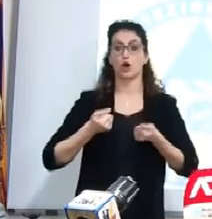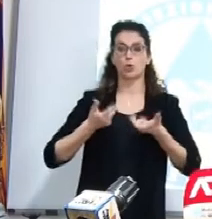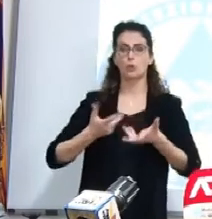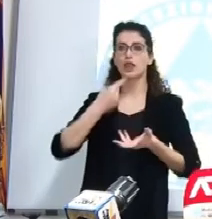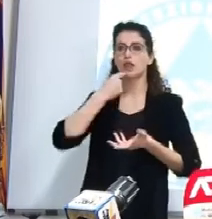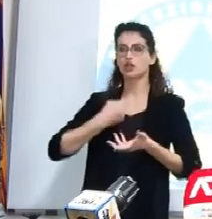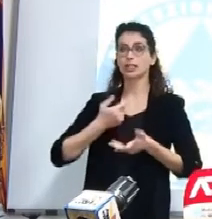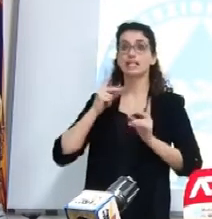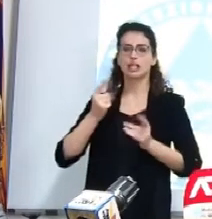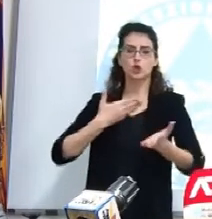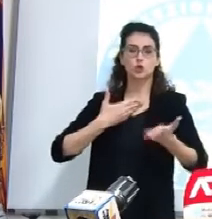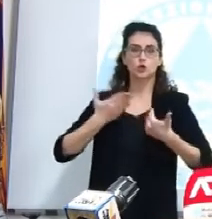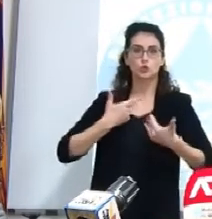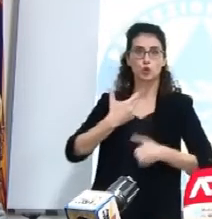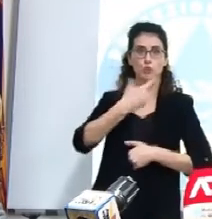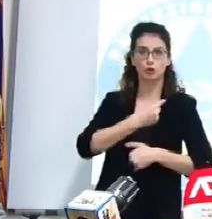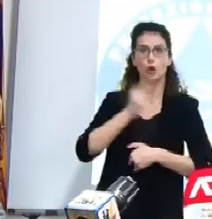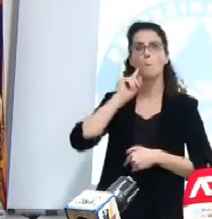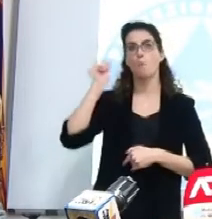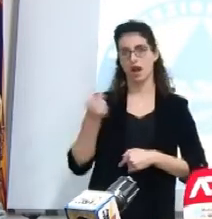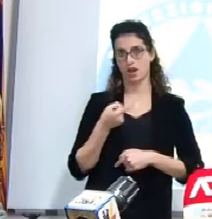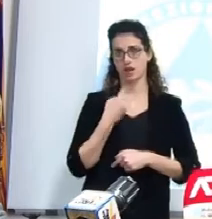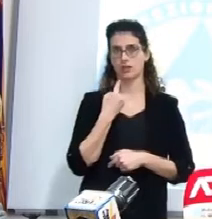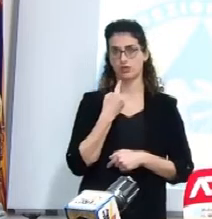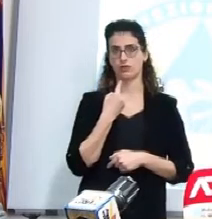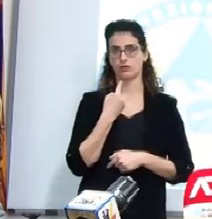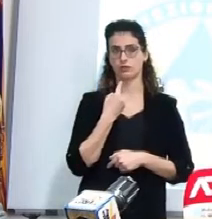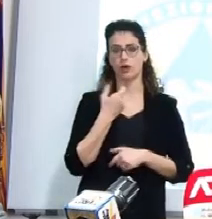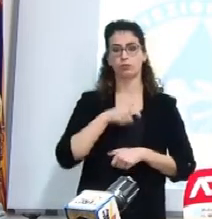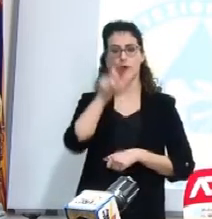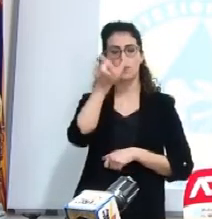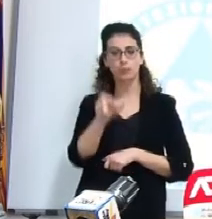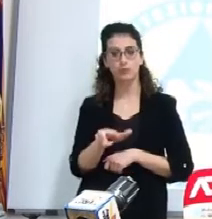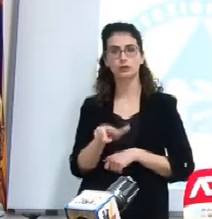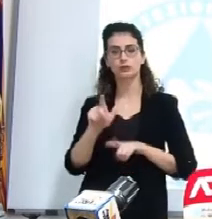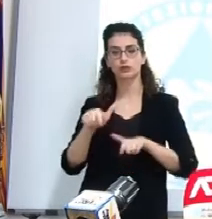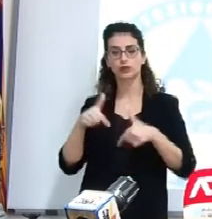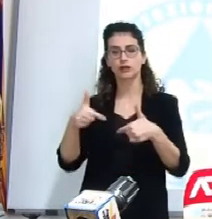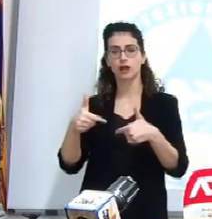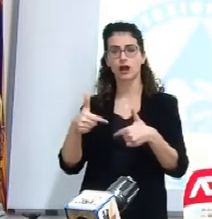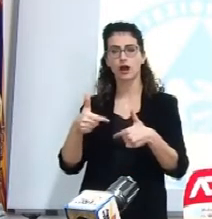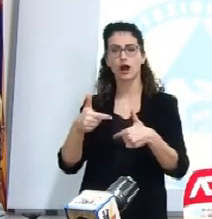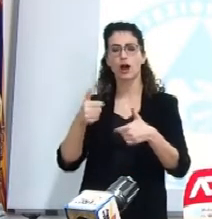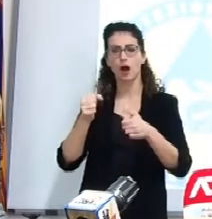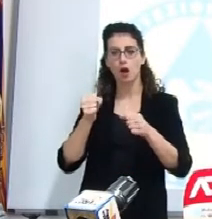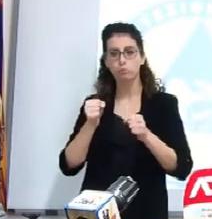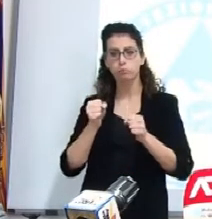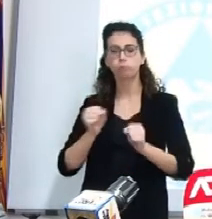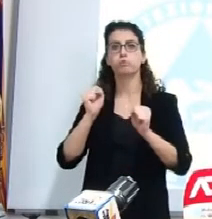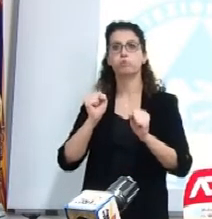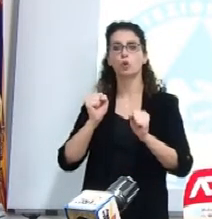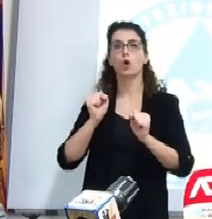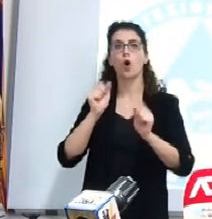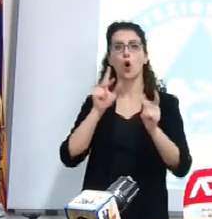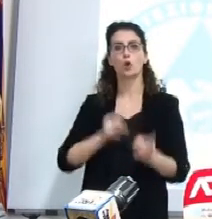precoci siamo diamo al soggetto un'enorme possibilità di non finire in ospedale e questo ovviamente per il